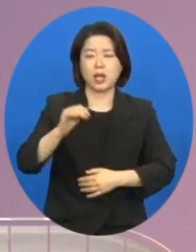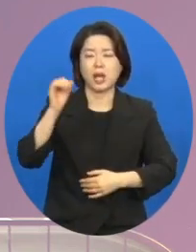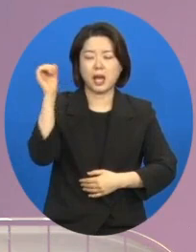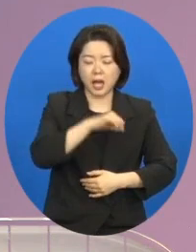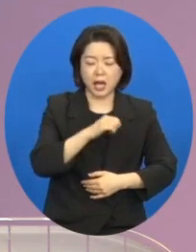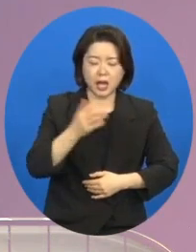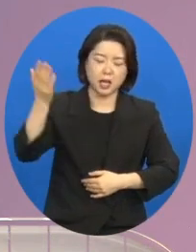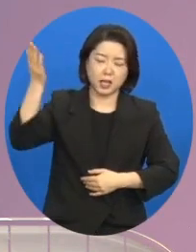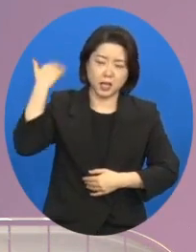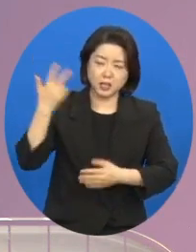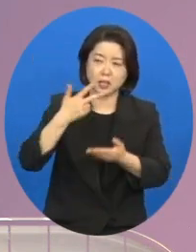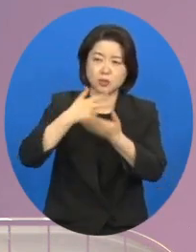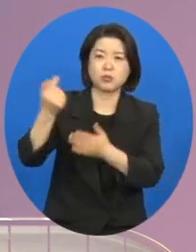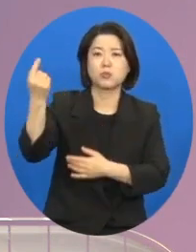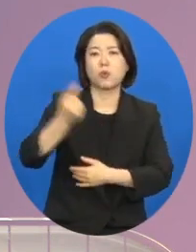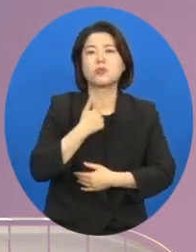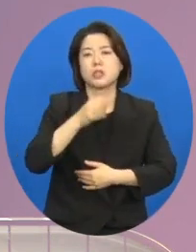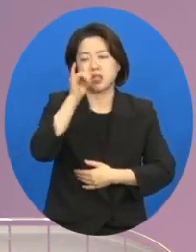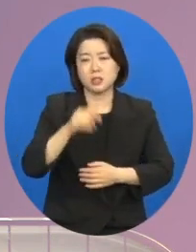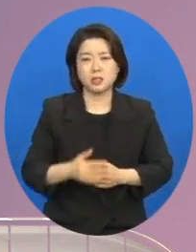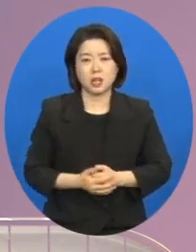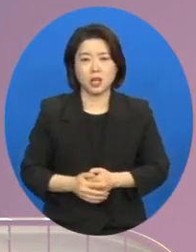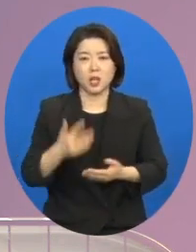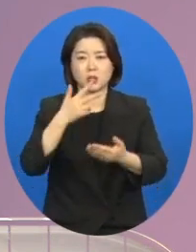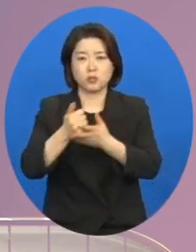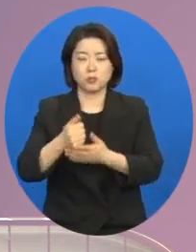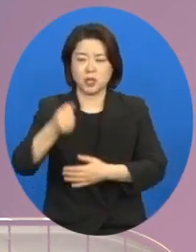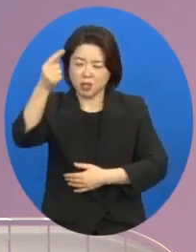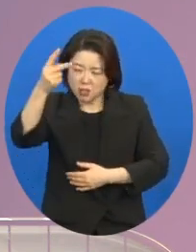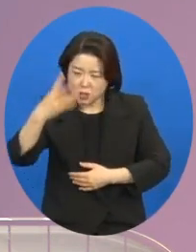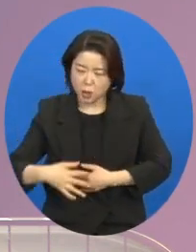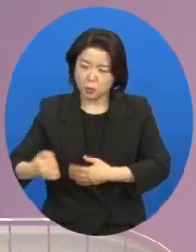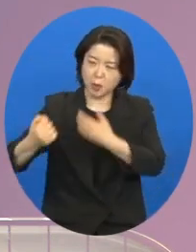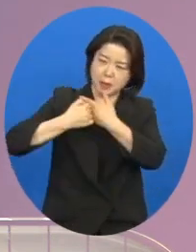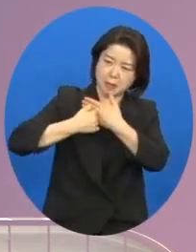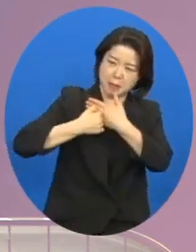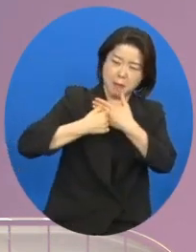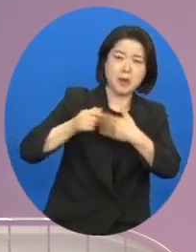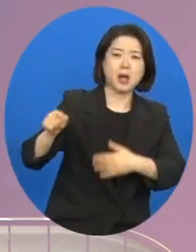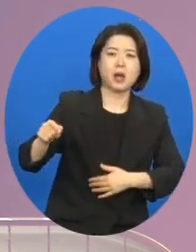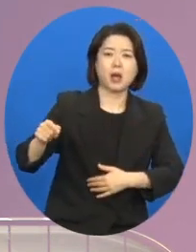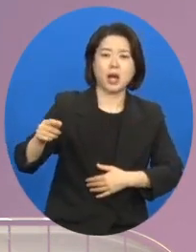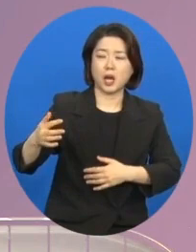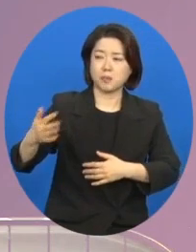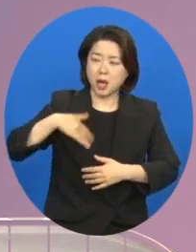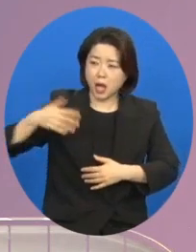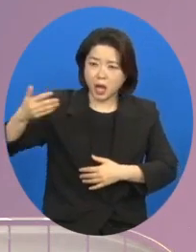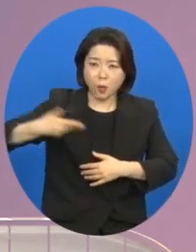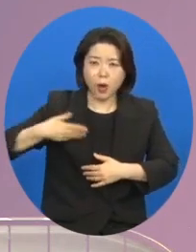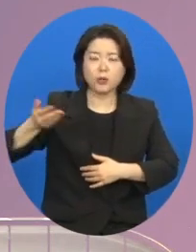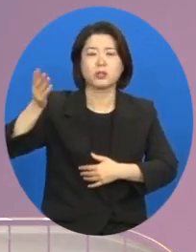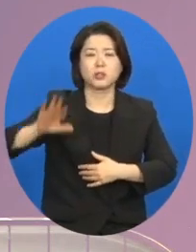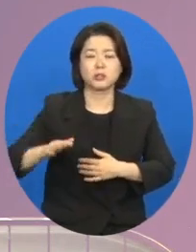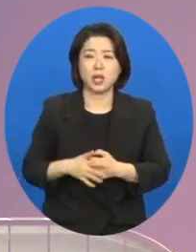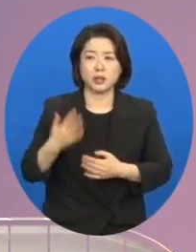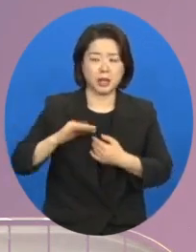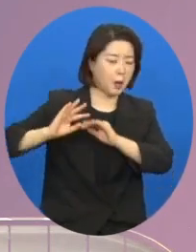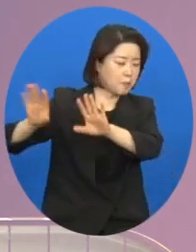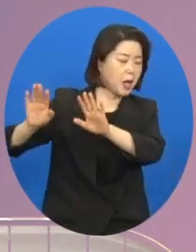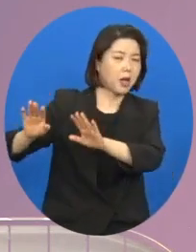그때 찾아오셨었는데 주님이 나에게 그렇게 여러 차례 나에게 경고해 주셨고 알게 해주셨는데 내가 무시하다가 이렇게